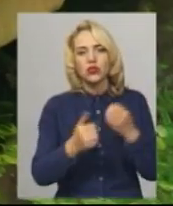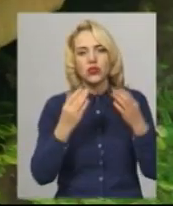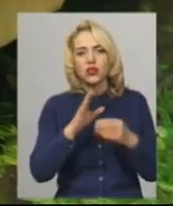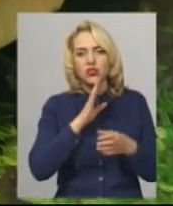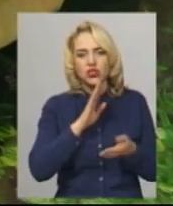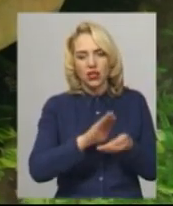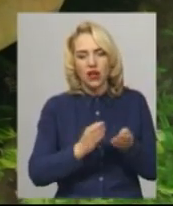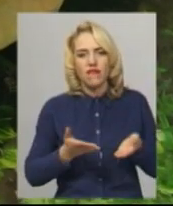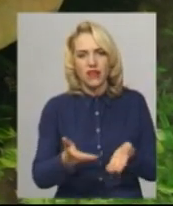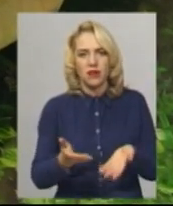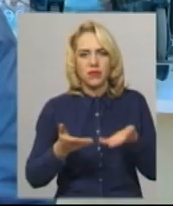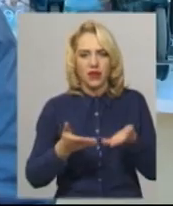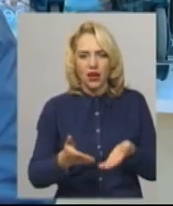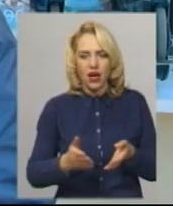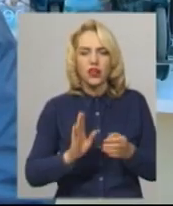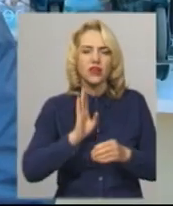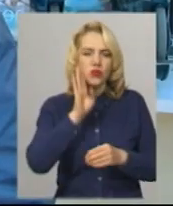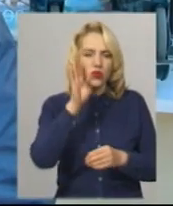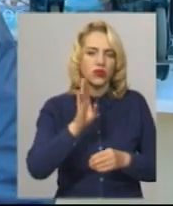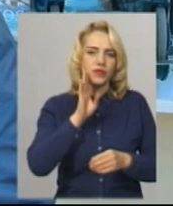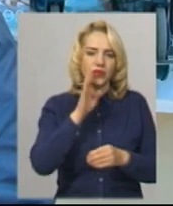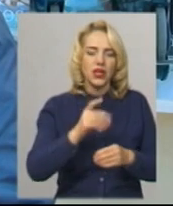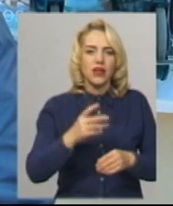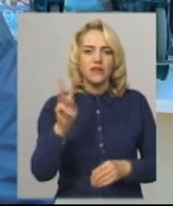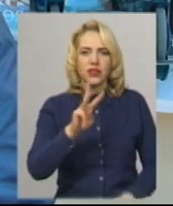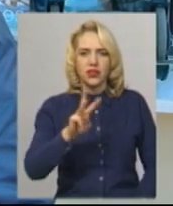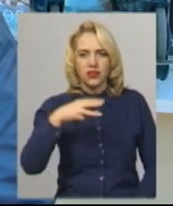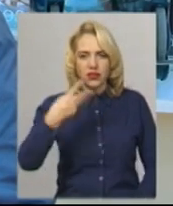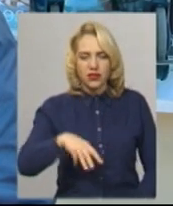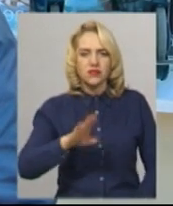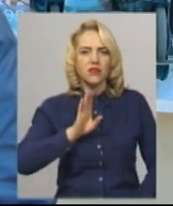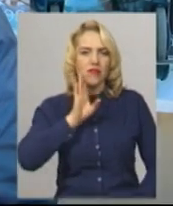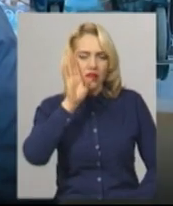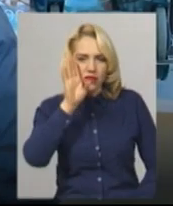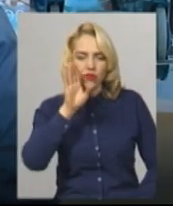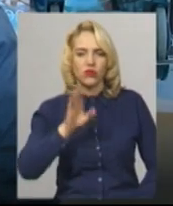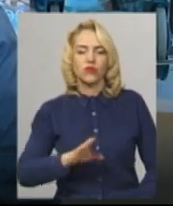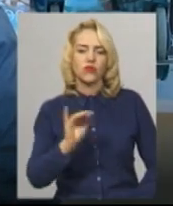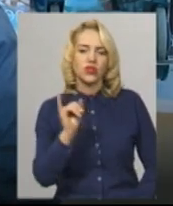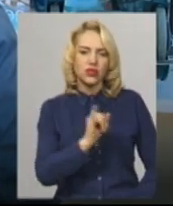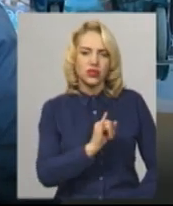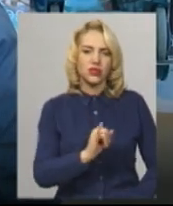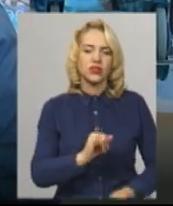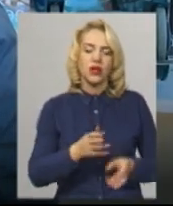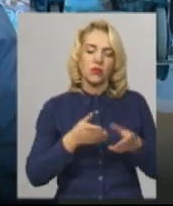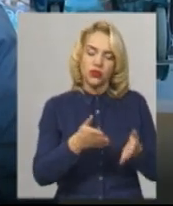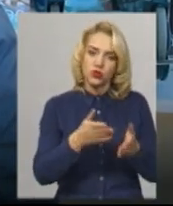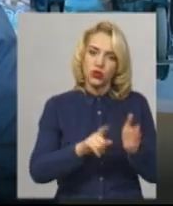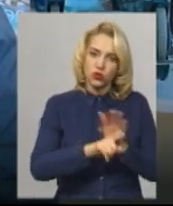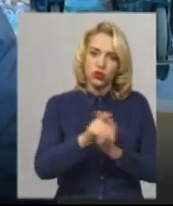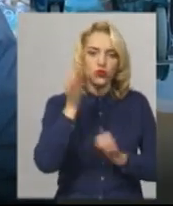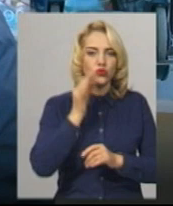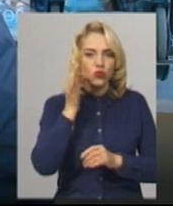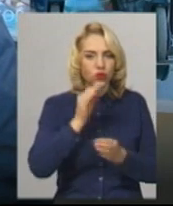власноруч. Каже, встає для цього вдосвіта. О пів на четверту ранку І печу спочатку солодкі